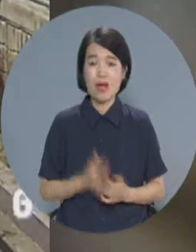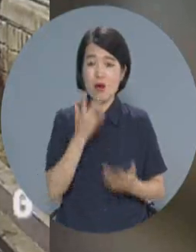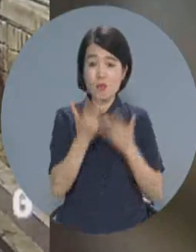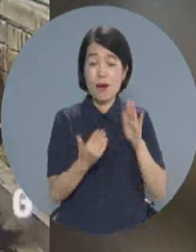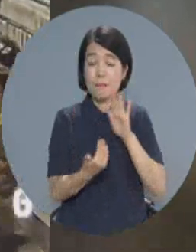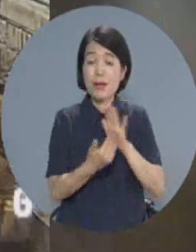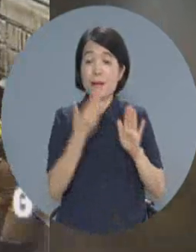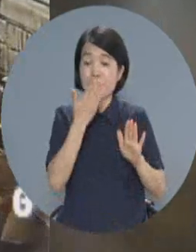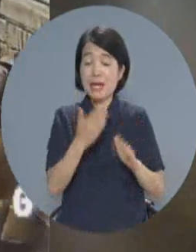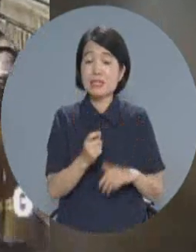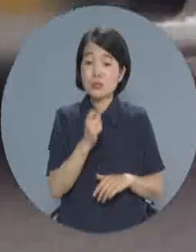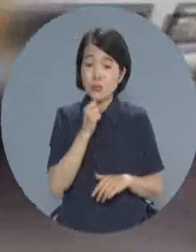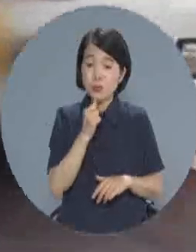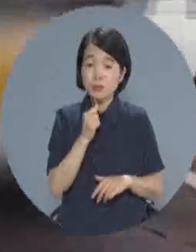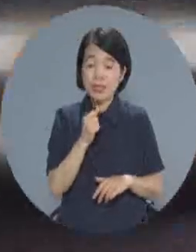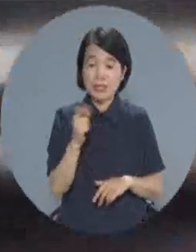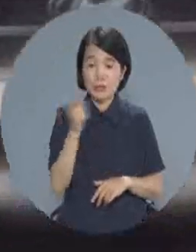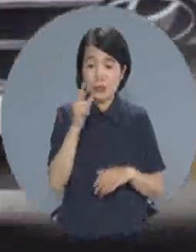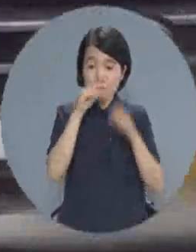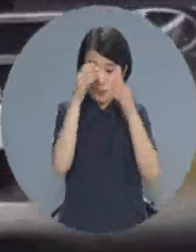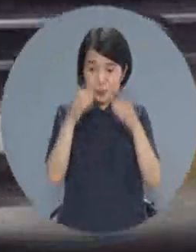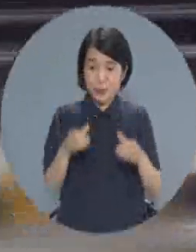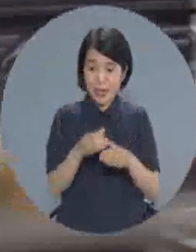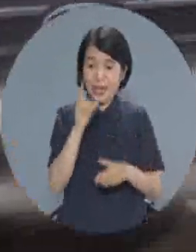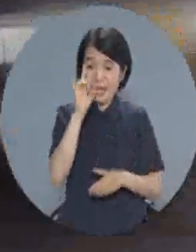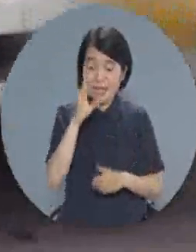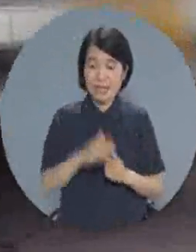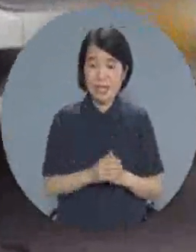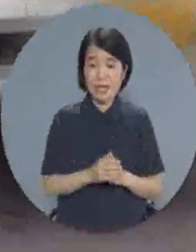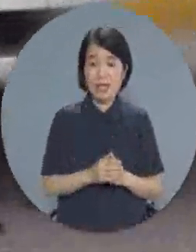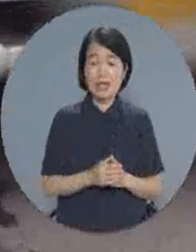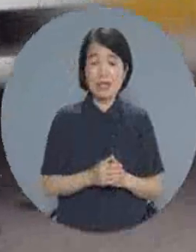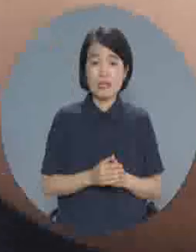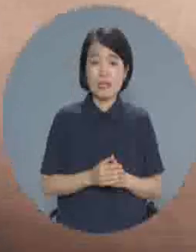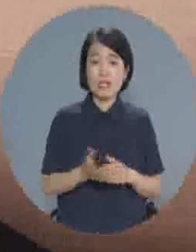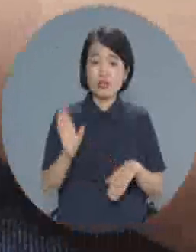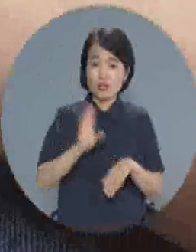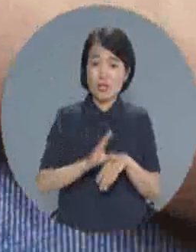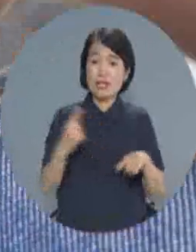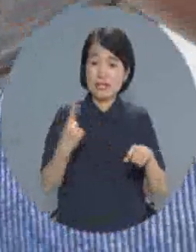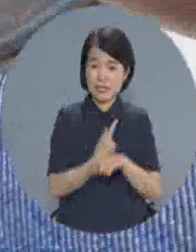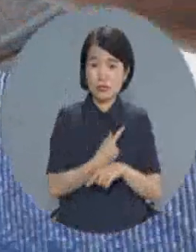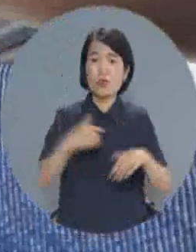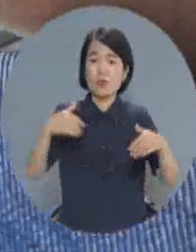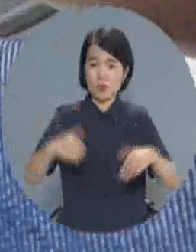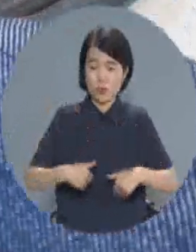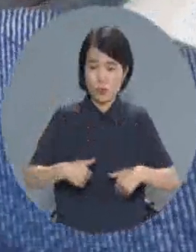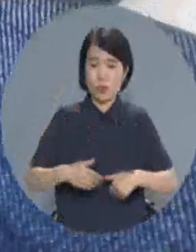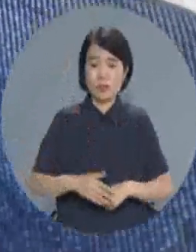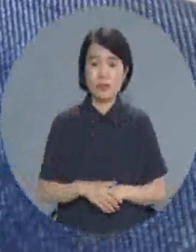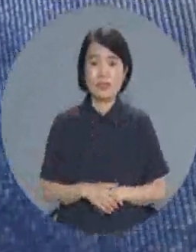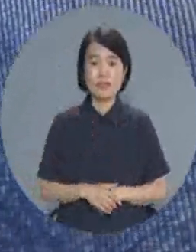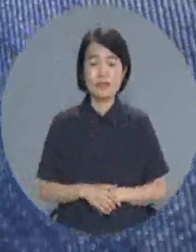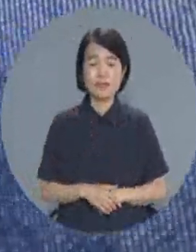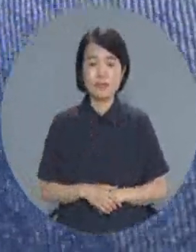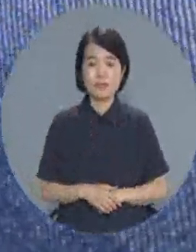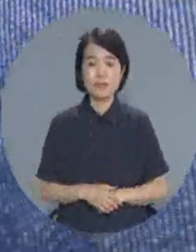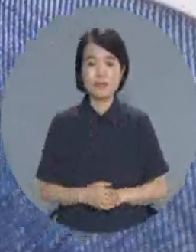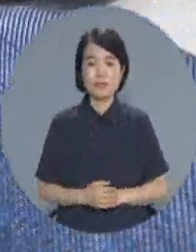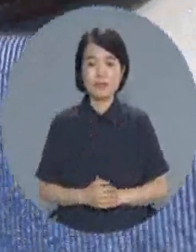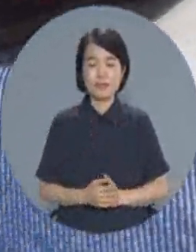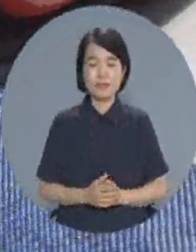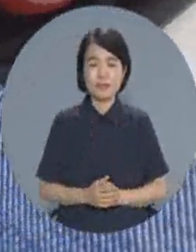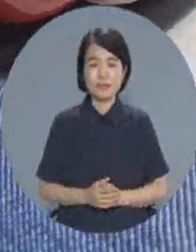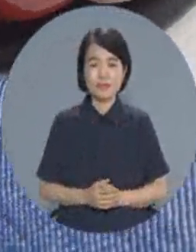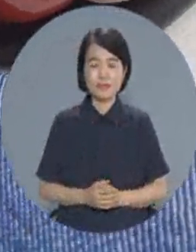화재를 막을 수 있는 작은 소화기 한 대. 홍보뿐 아니라 추가 제도 개선이 필요하다는 지적도 나옵니다. MBC